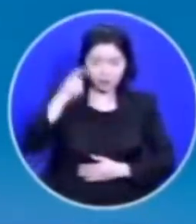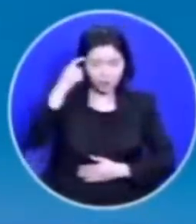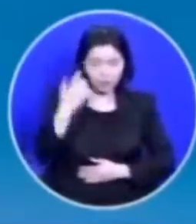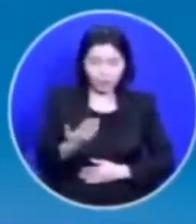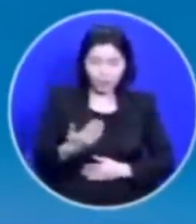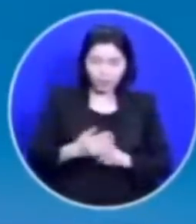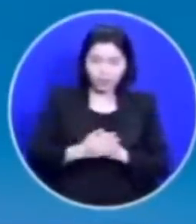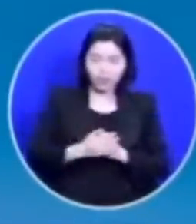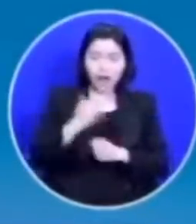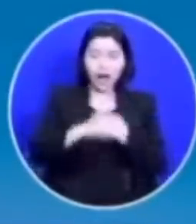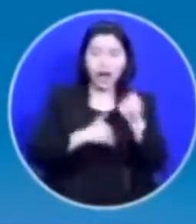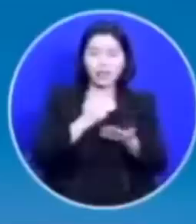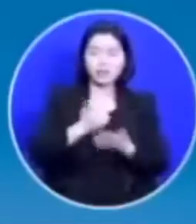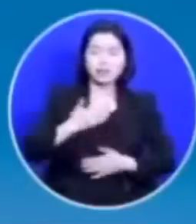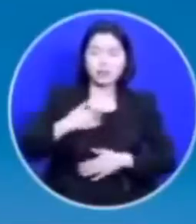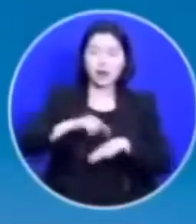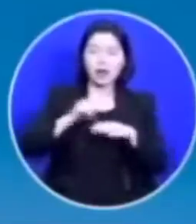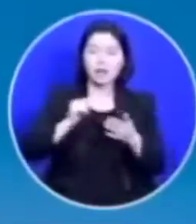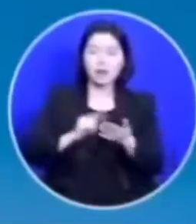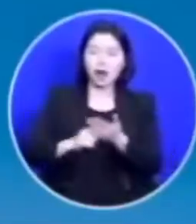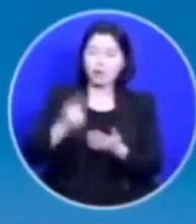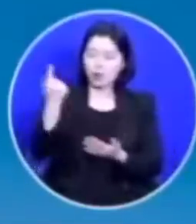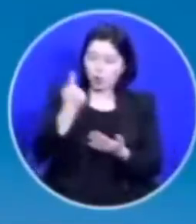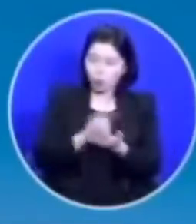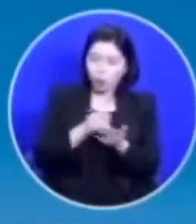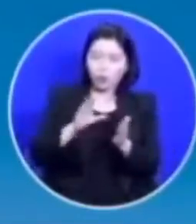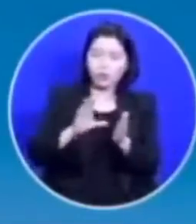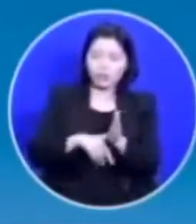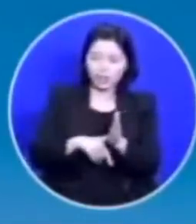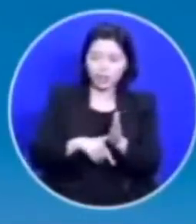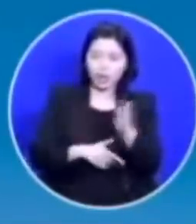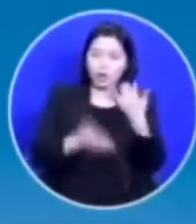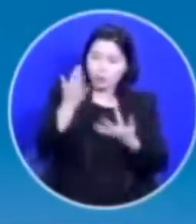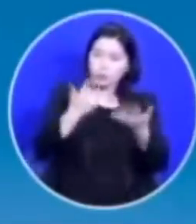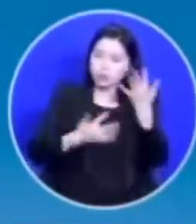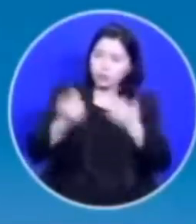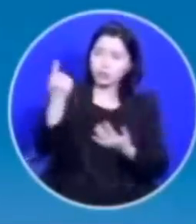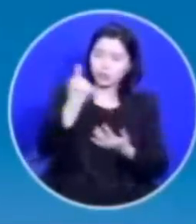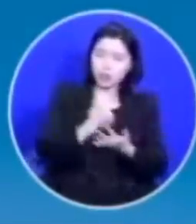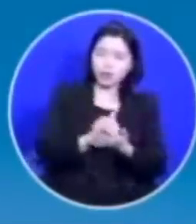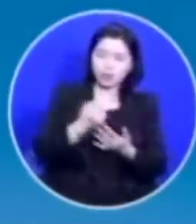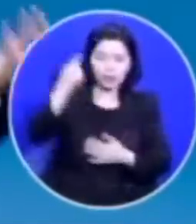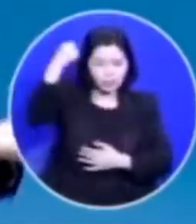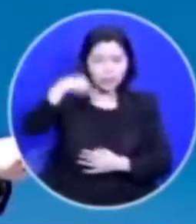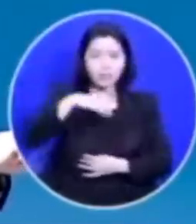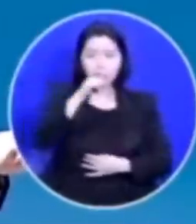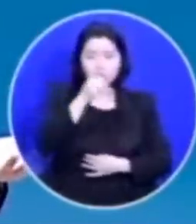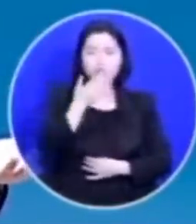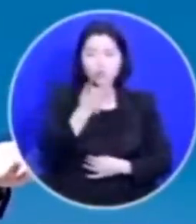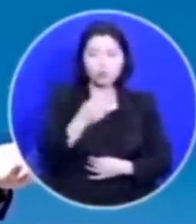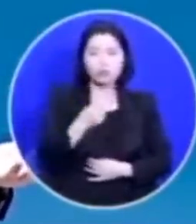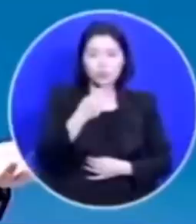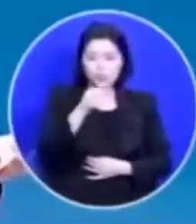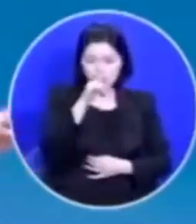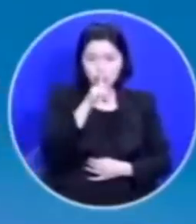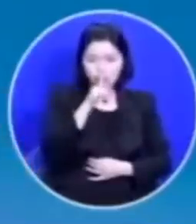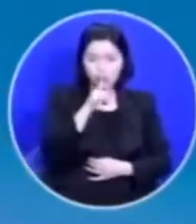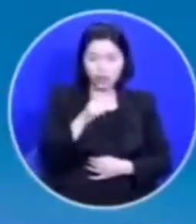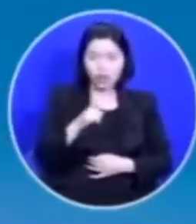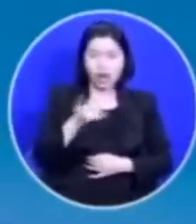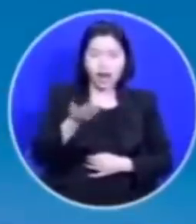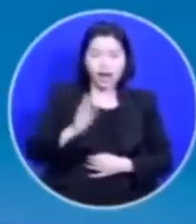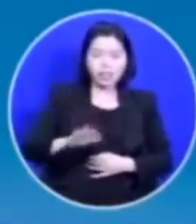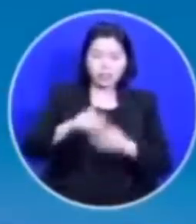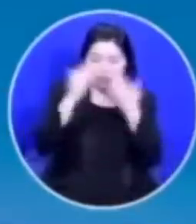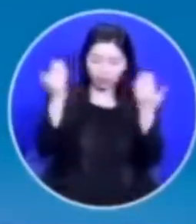내 마음의 임하실 때 어떤 사람은 정말 불이 임하는 체험을 할 수 있어요 그런거 다 그와 같은 체험으로 만